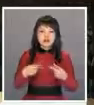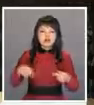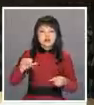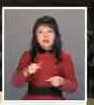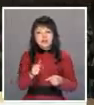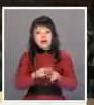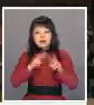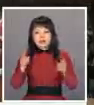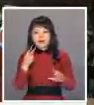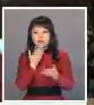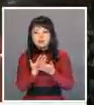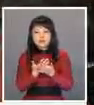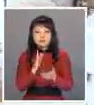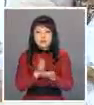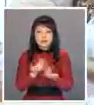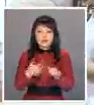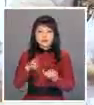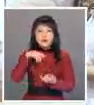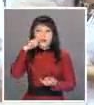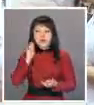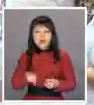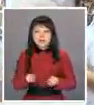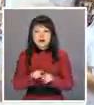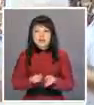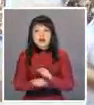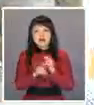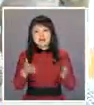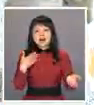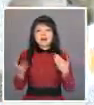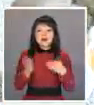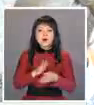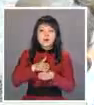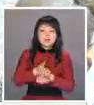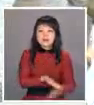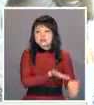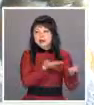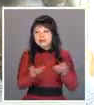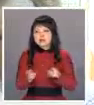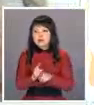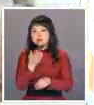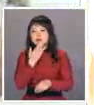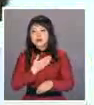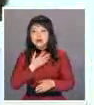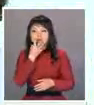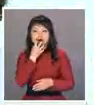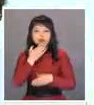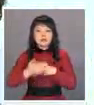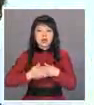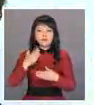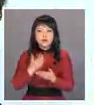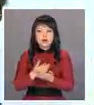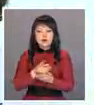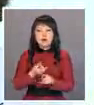өрнектерден де үйлесім табуға болады дейді олар. Украиндарда ашық жарқын халық, қонақжайлық олардың да қандарында бар. Очень